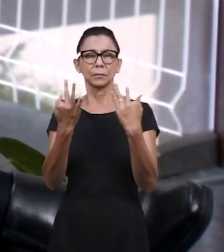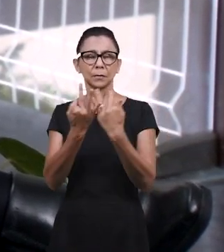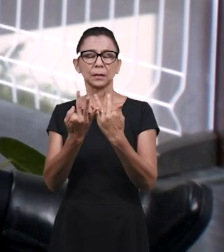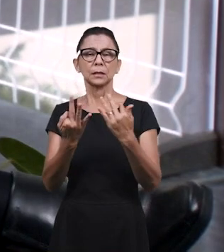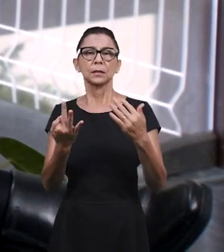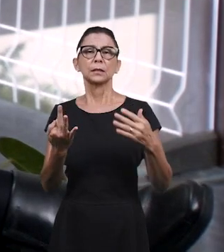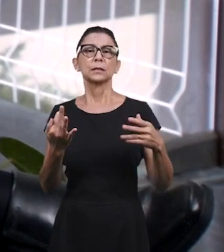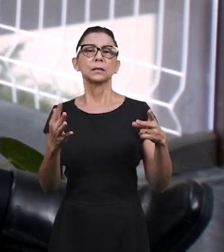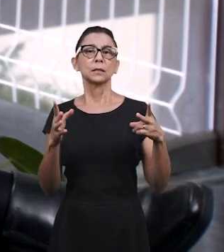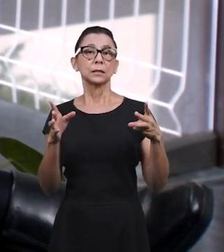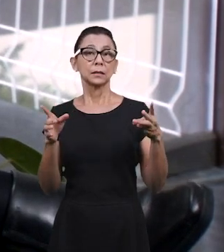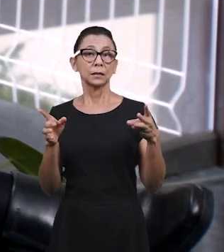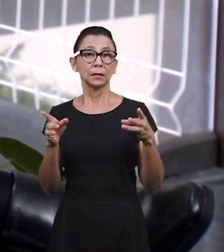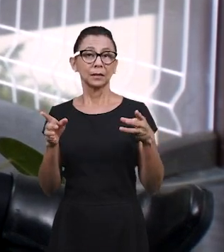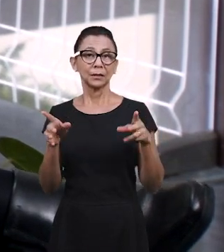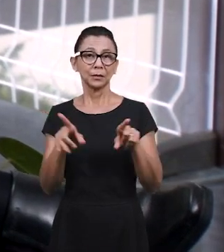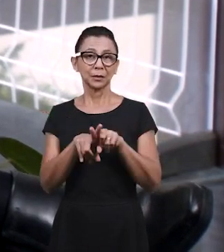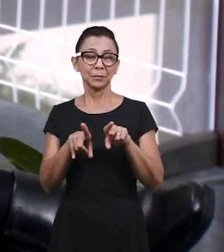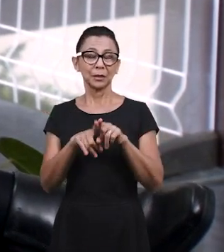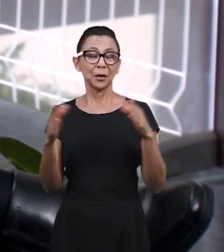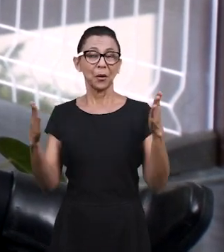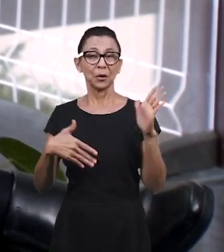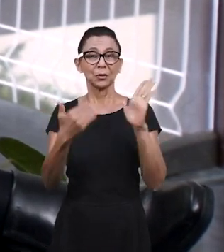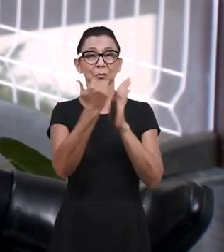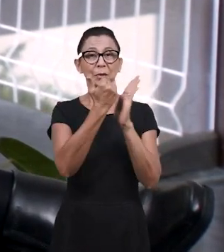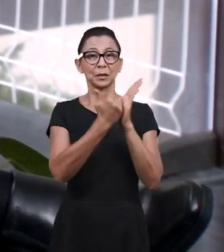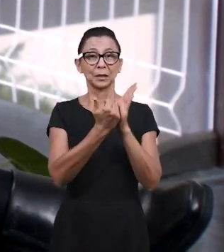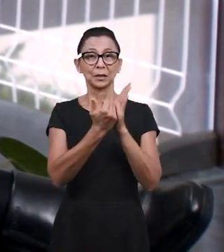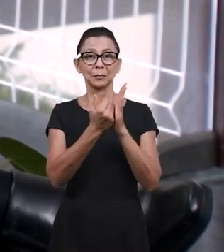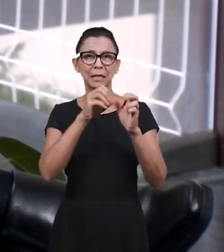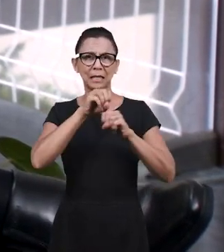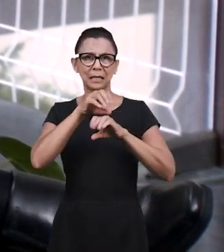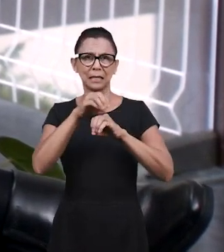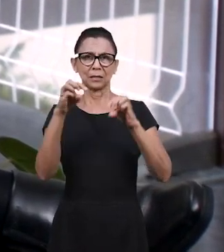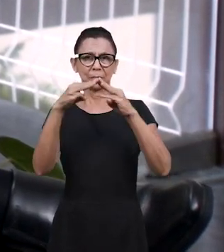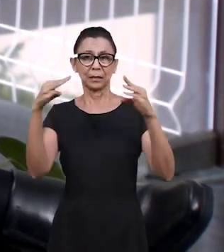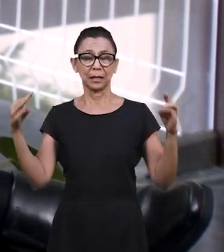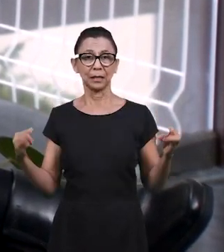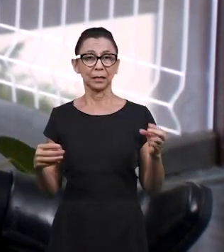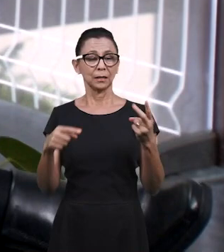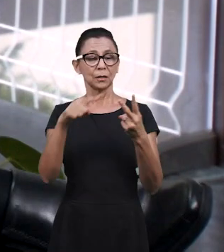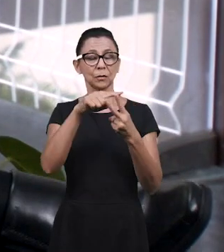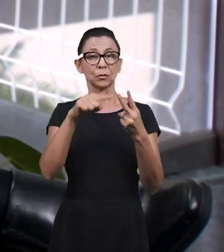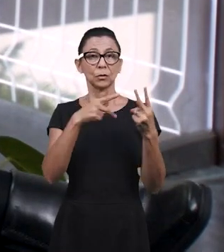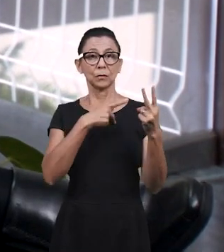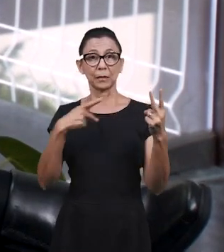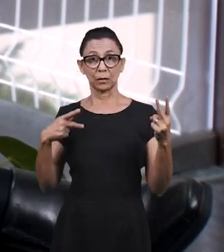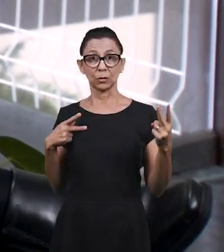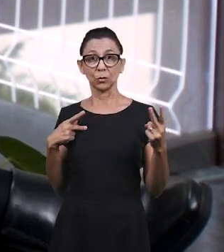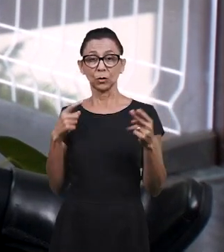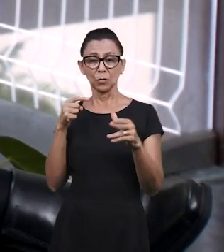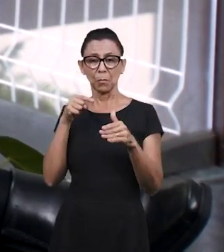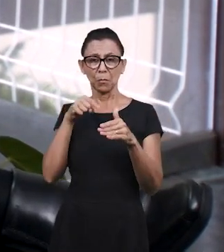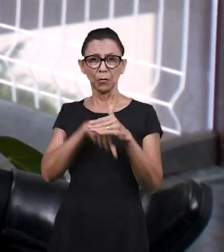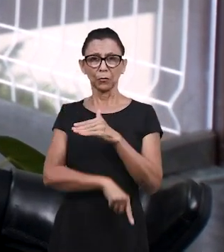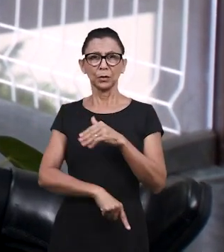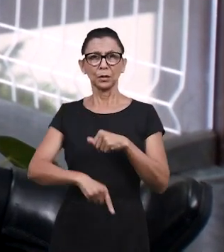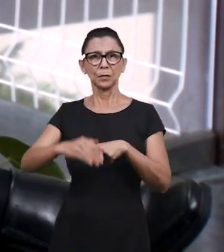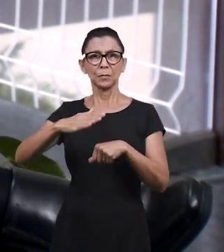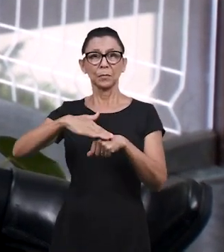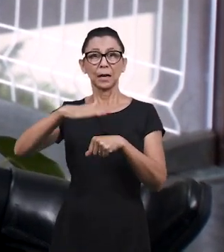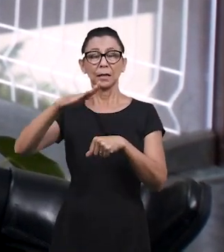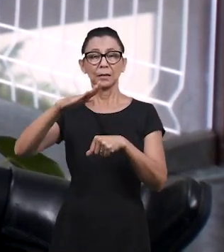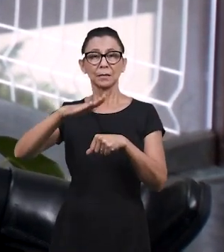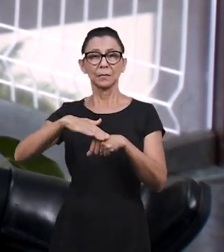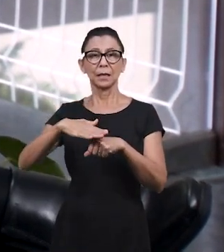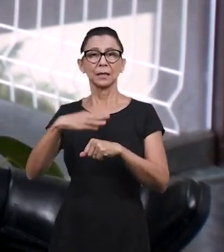pratique pour les parents et les enfants. La promotion d'aujourd'hui dans le volet Leçons du Manaïm, vous allez assister les pasteurs Daniel Moreira et Serge Souza qui